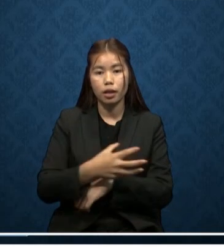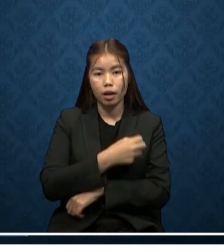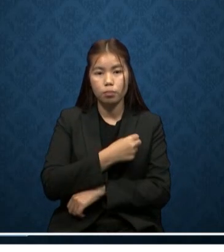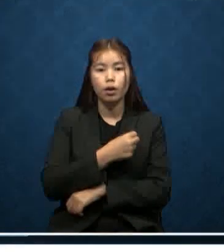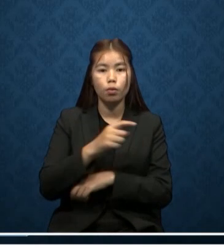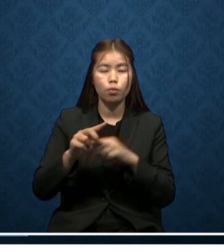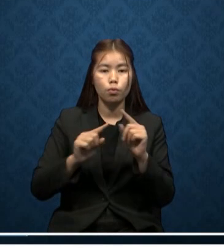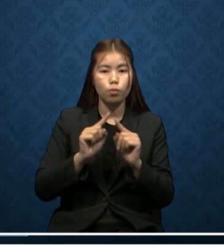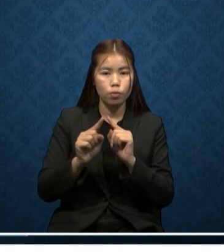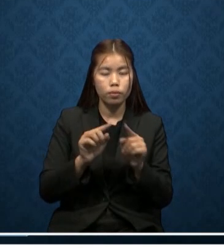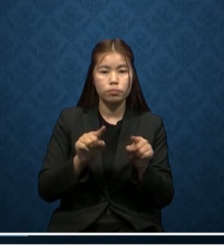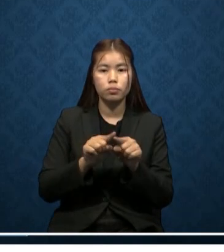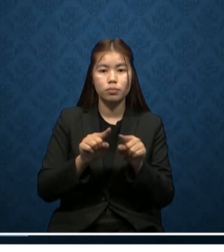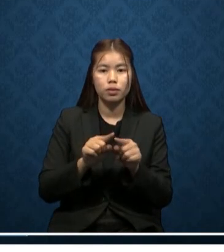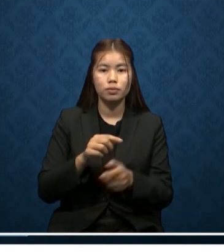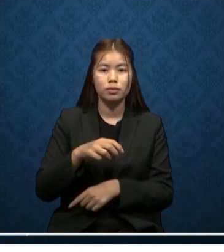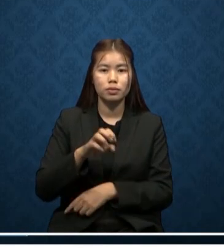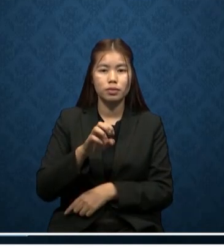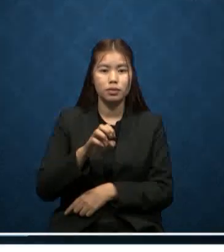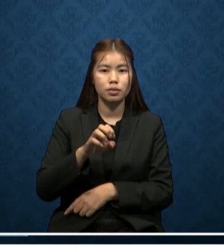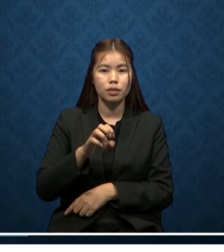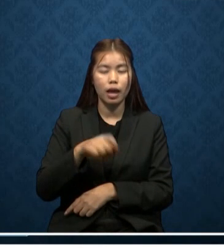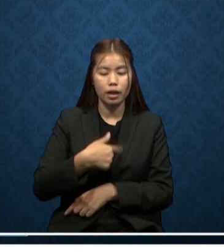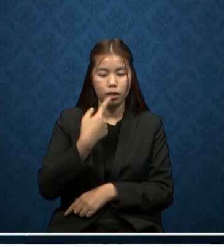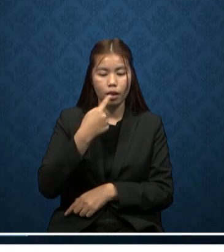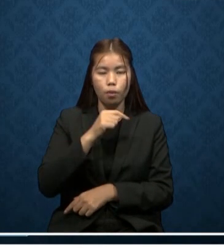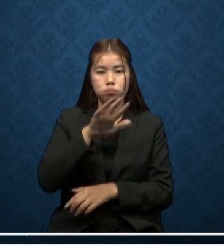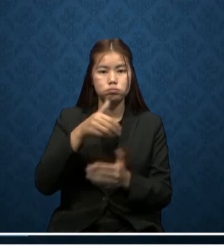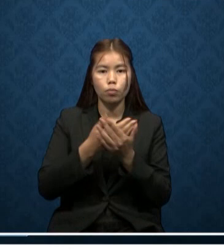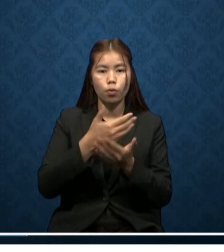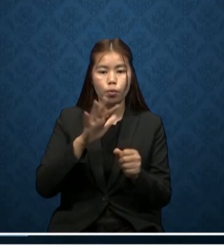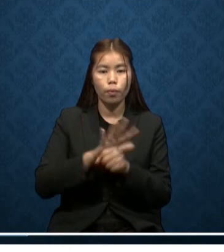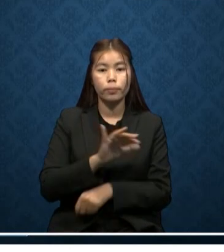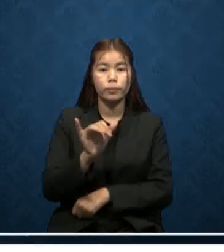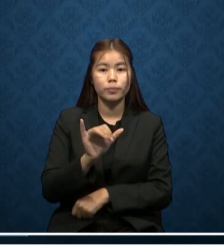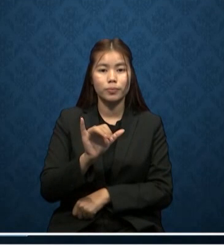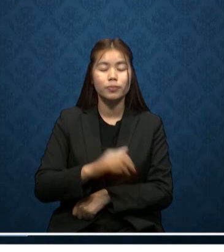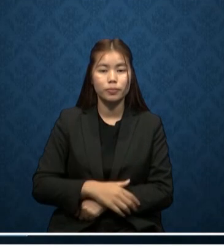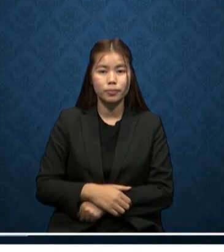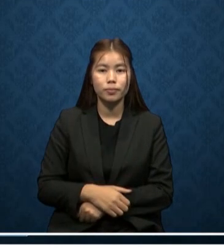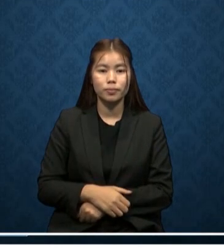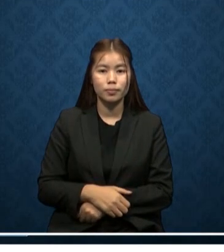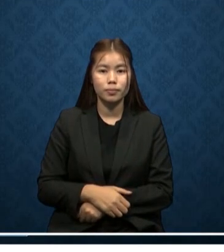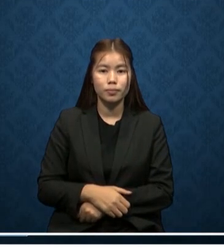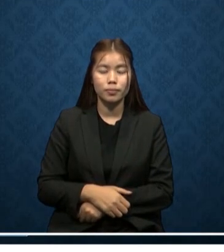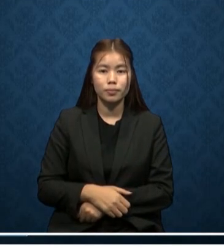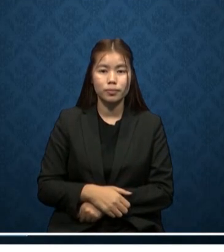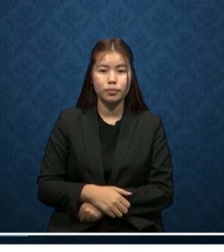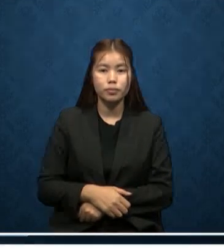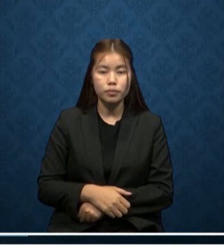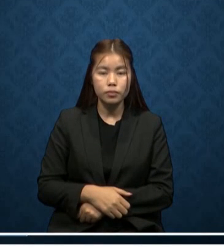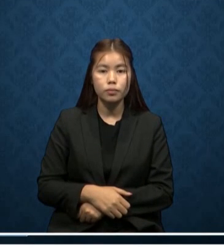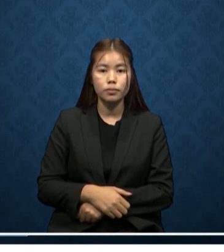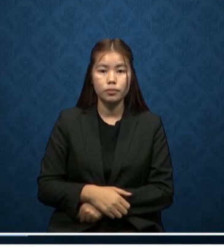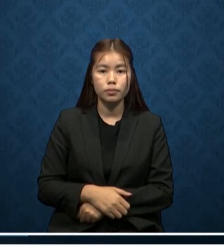ได้พูดไปแล้วว่าอนอร์ยังยังยังตอบได้ไม่หมดยังตอบได้ไม่หมดนะครับแลสิ่งที่เห็นก็คือ